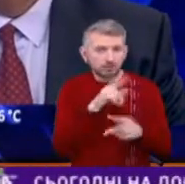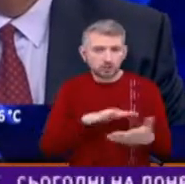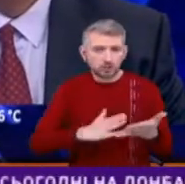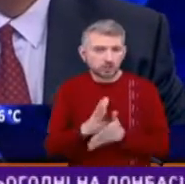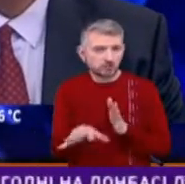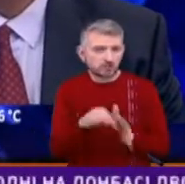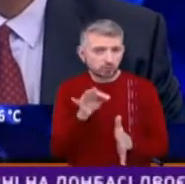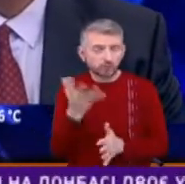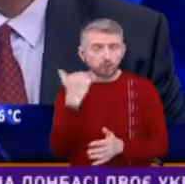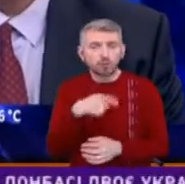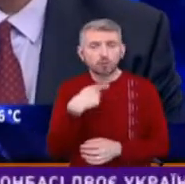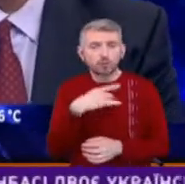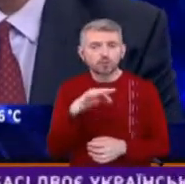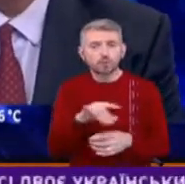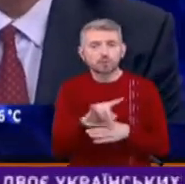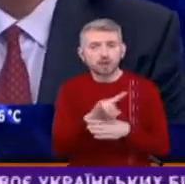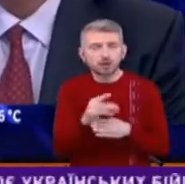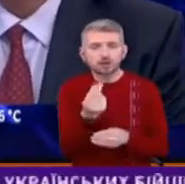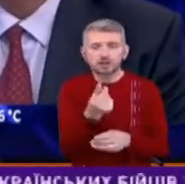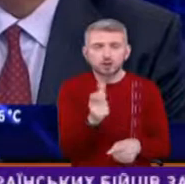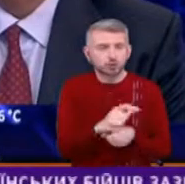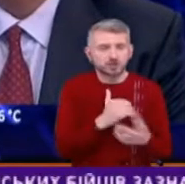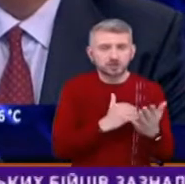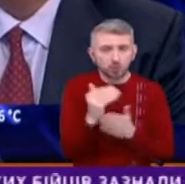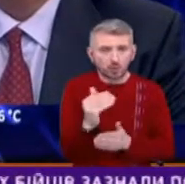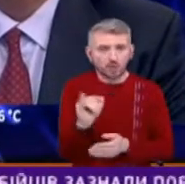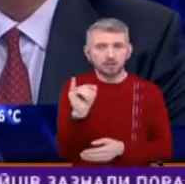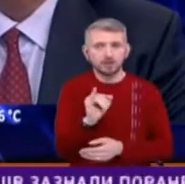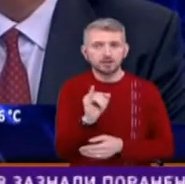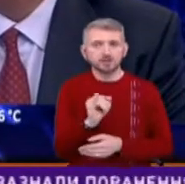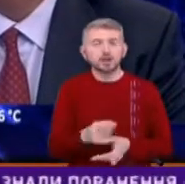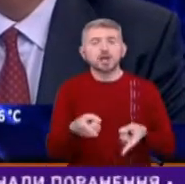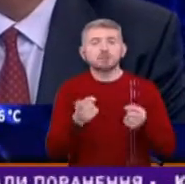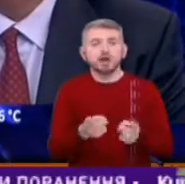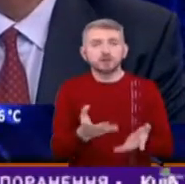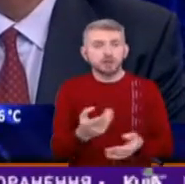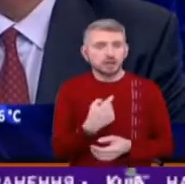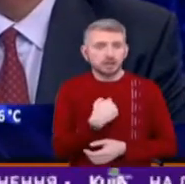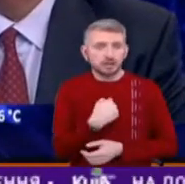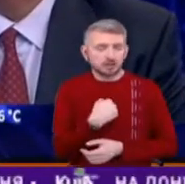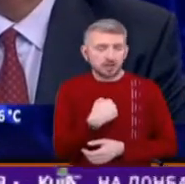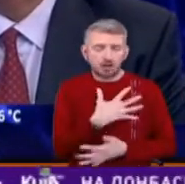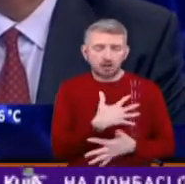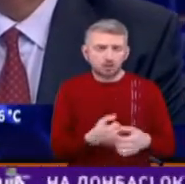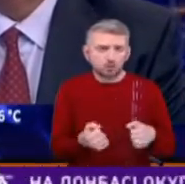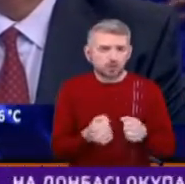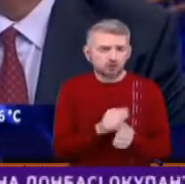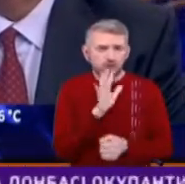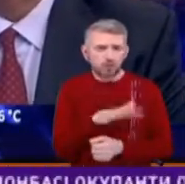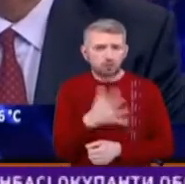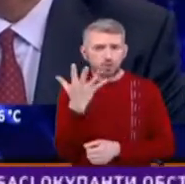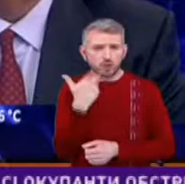Тому насправді, коли ми говоримо про брехню, ціна є дуже висока. І насправді, я категорично не люблю,